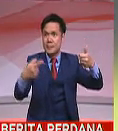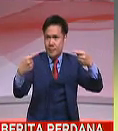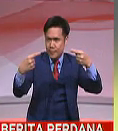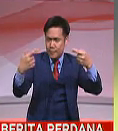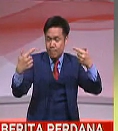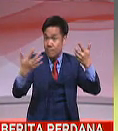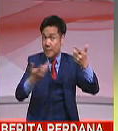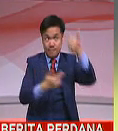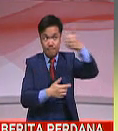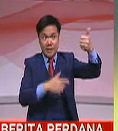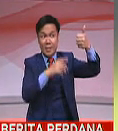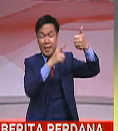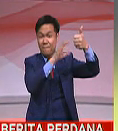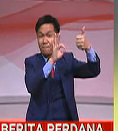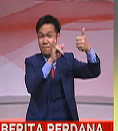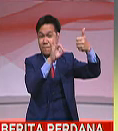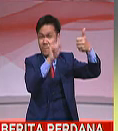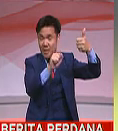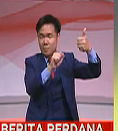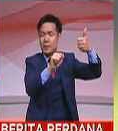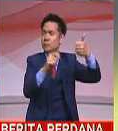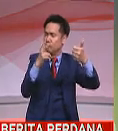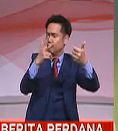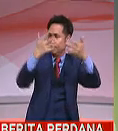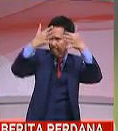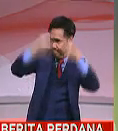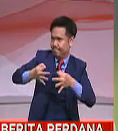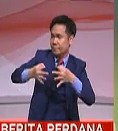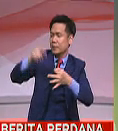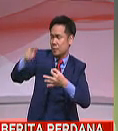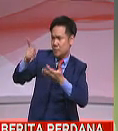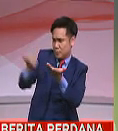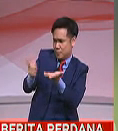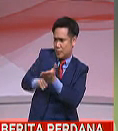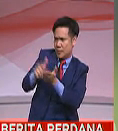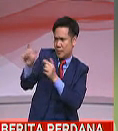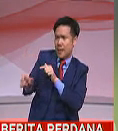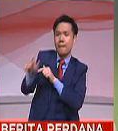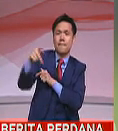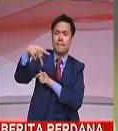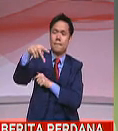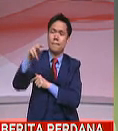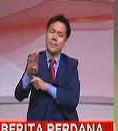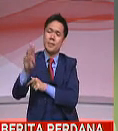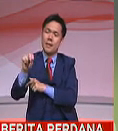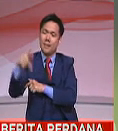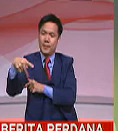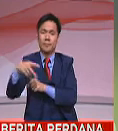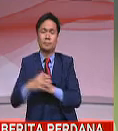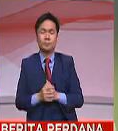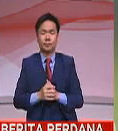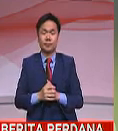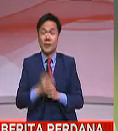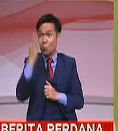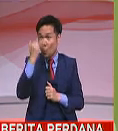selepas badan induk bola sepak dunia itu mengeluarkan keputusan berhubung laporan semareh terhadap pbnp sebelum ini seperti kes melibatkan